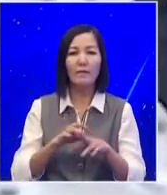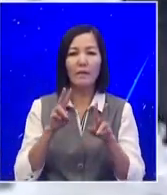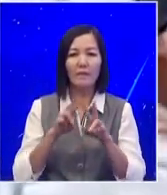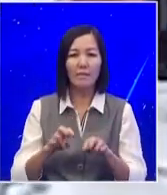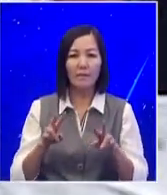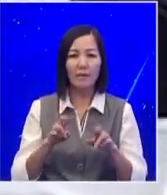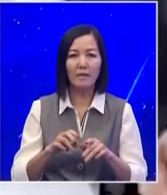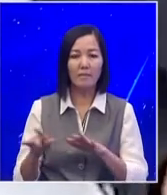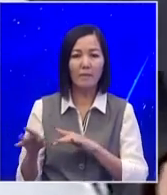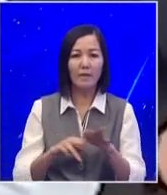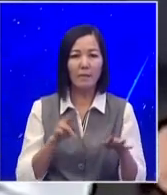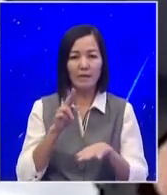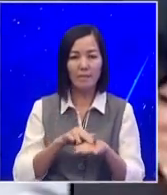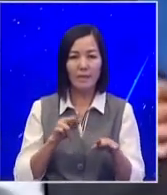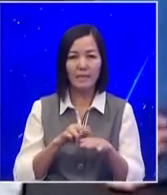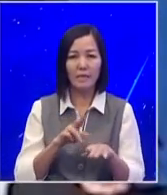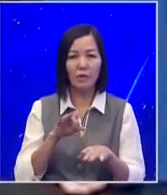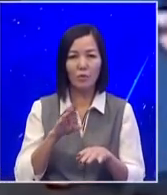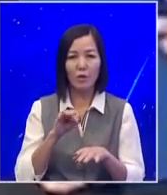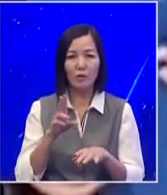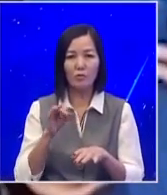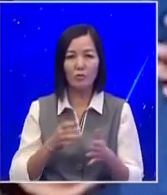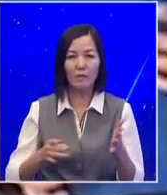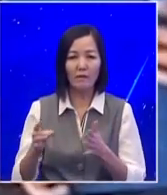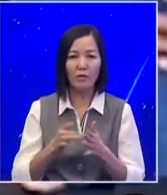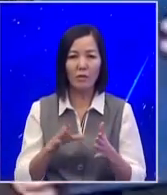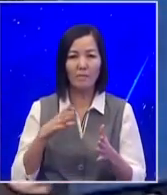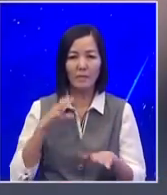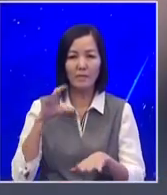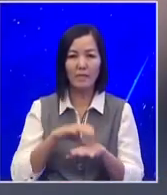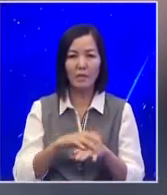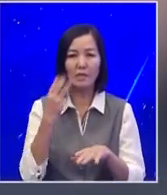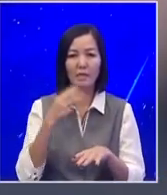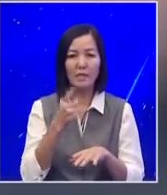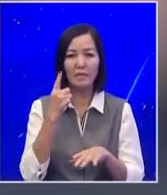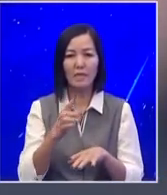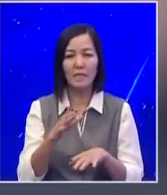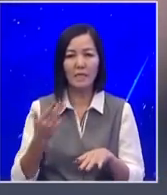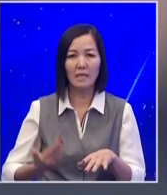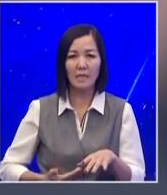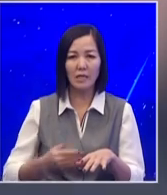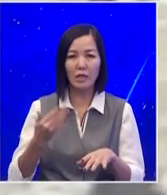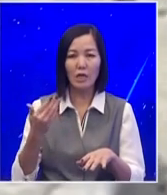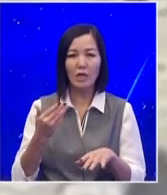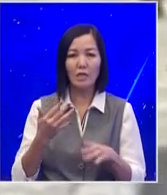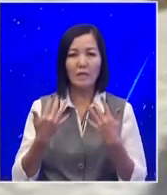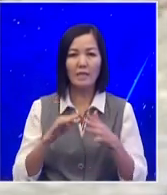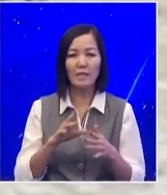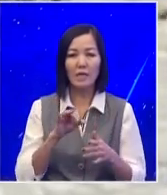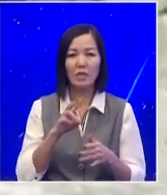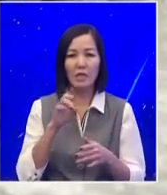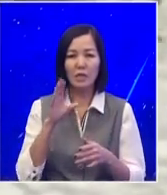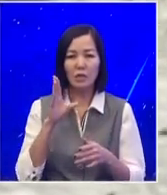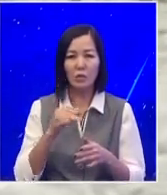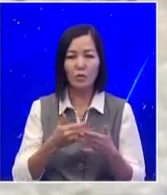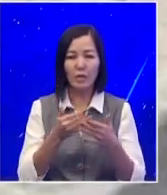проведения оперативно-розыскных мероприятий полицейскими Турар-Рыскуловского района был задержан 31-летний житель